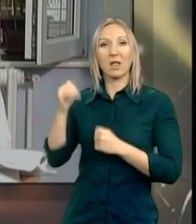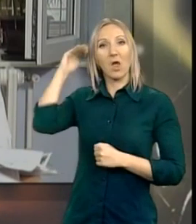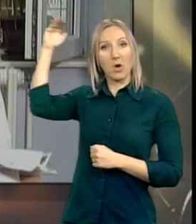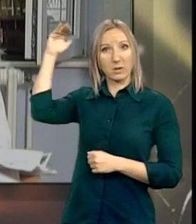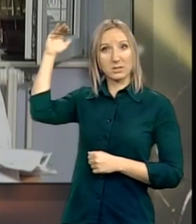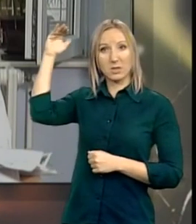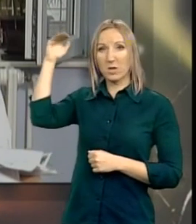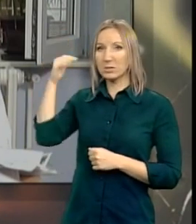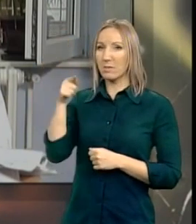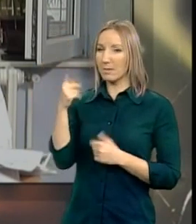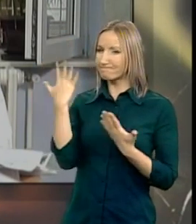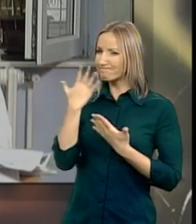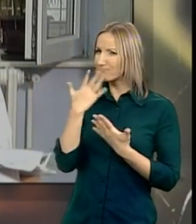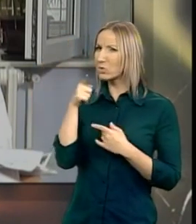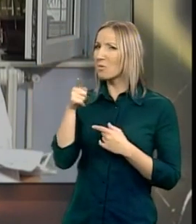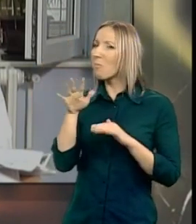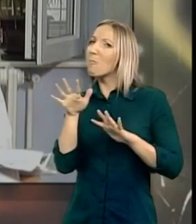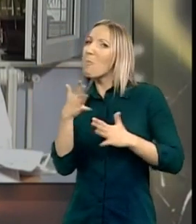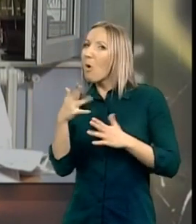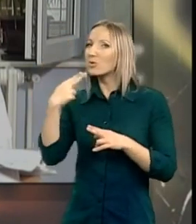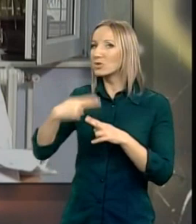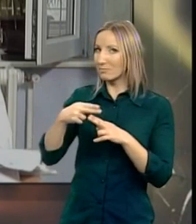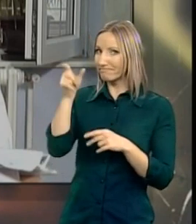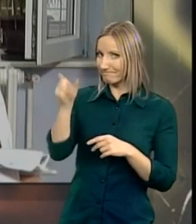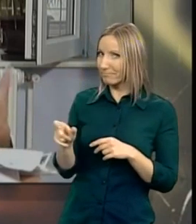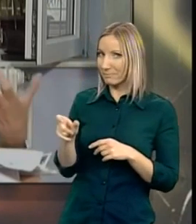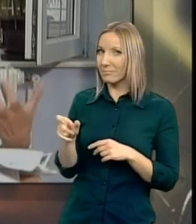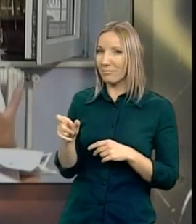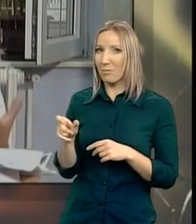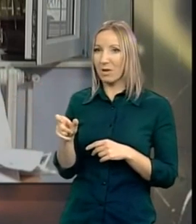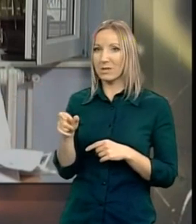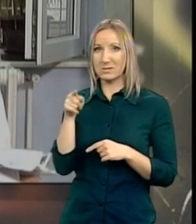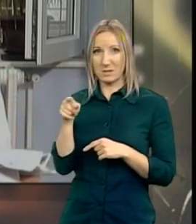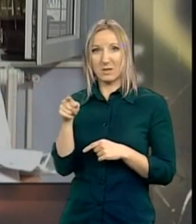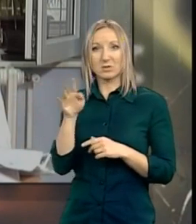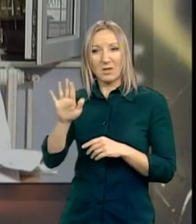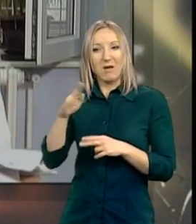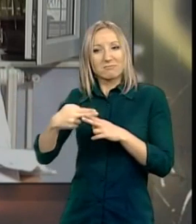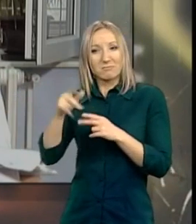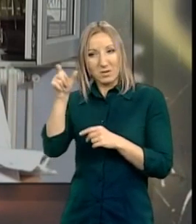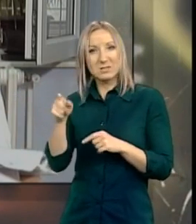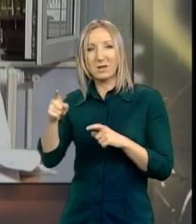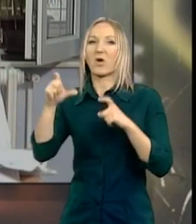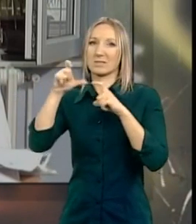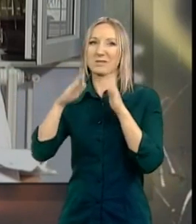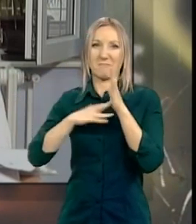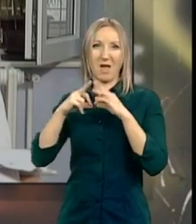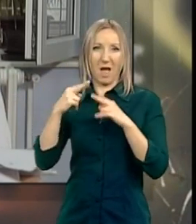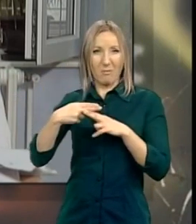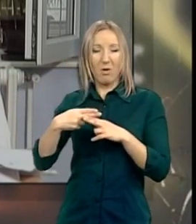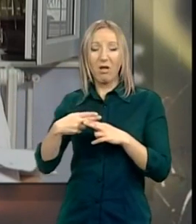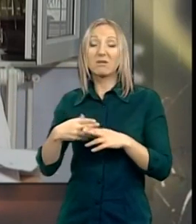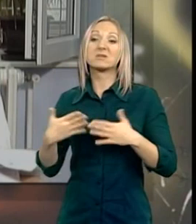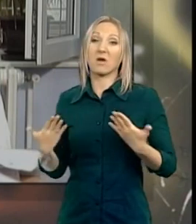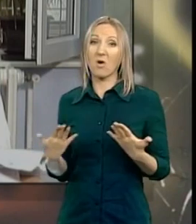osoba nas podseća da bi mogao da bude fenotip, znači taj klinička slika spinalne mišićne atrofije, i